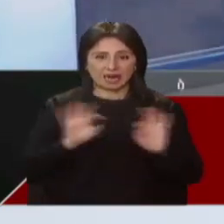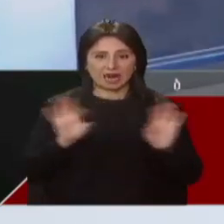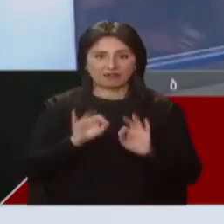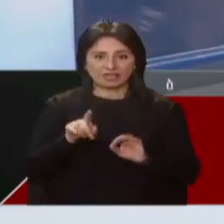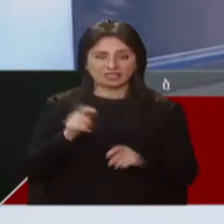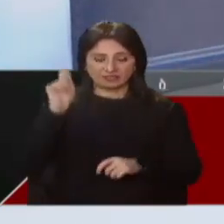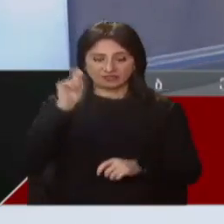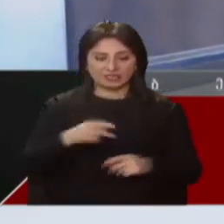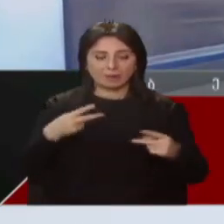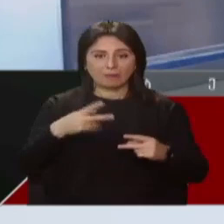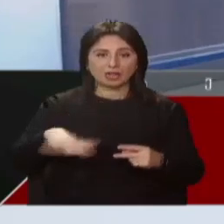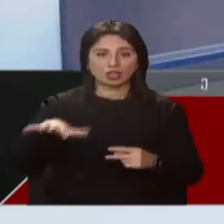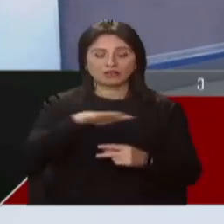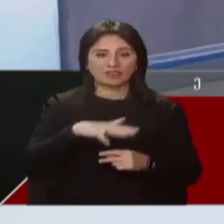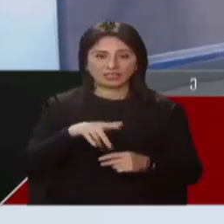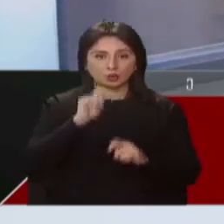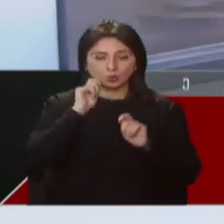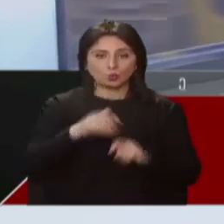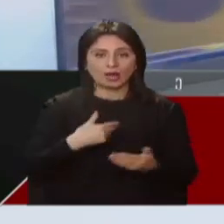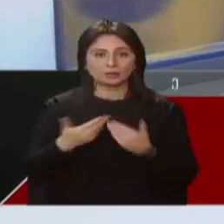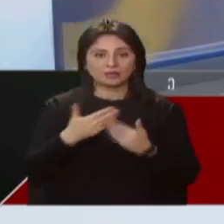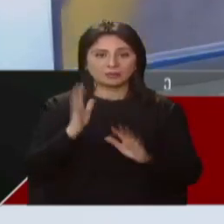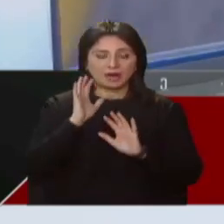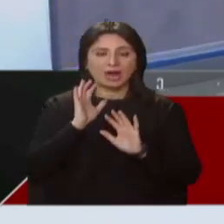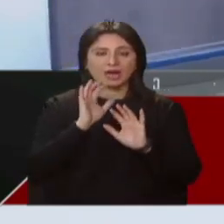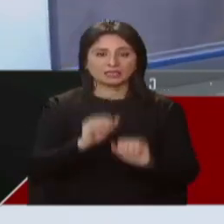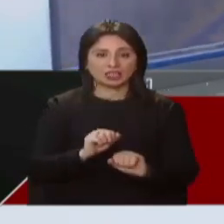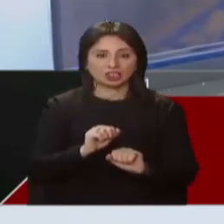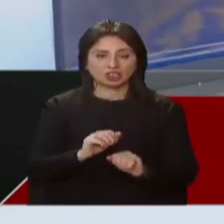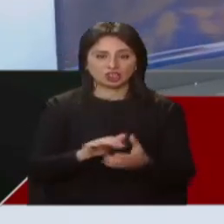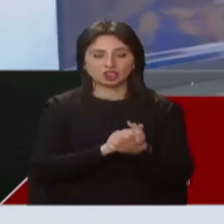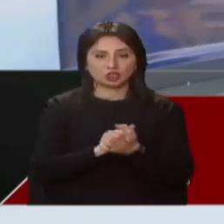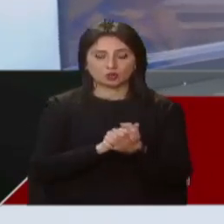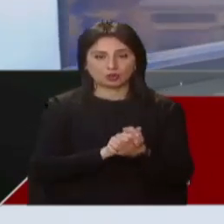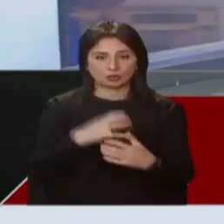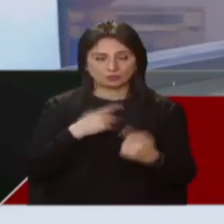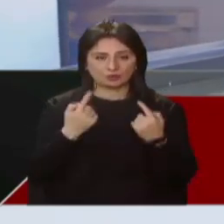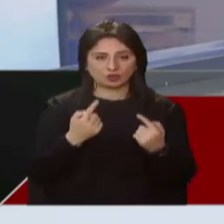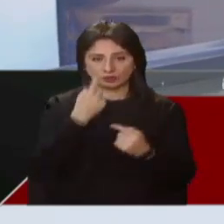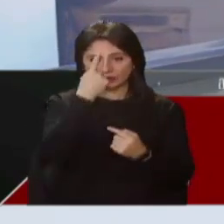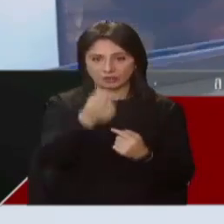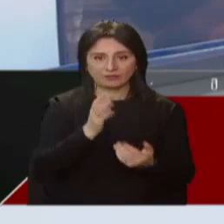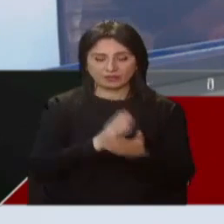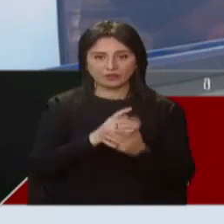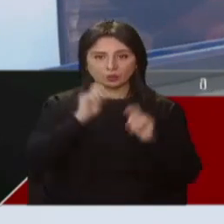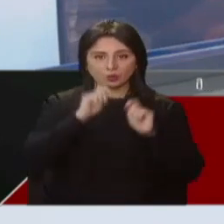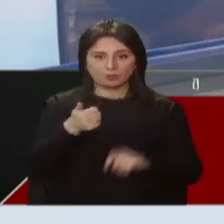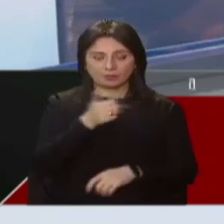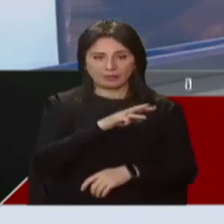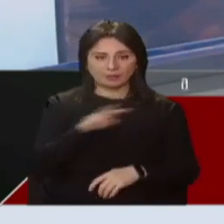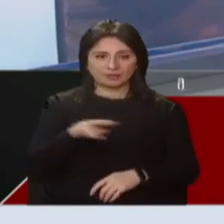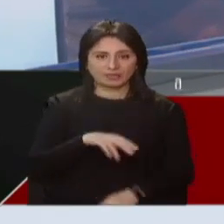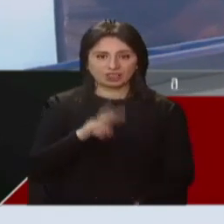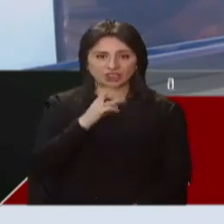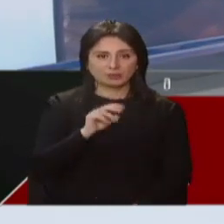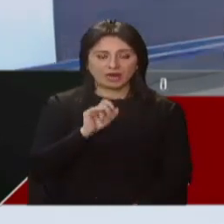განცხადებით ეს ვიზიტი პარტნიორი ქვეყნების მხრიდან უკრაინის მიმართ მტკიცე მხარდაჭერის და სოლიდარობის მნიშვნელოვანი გზავნილია. უკრაინის პრემიერ-მინისტრმა